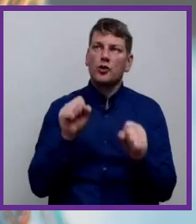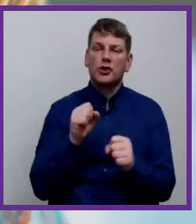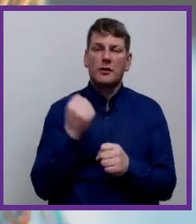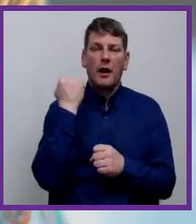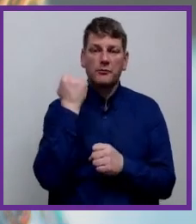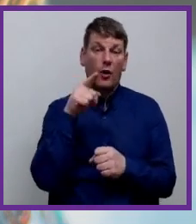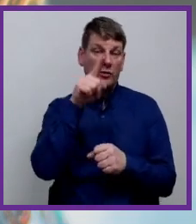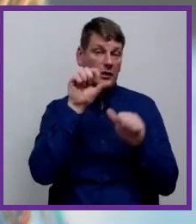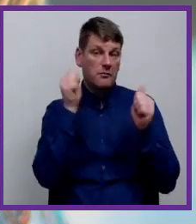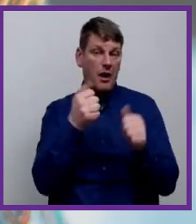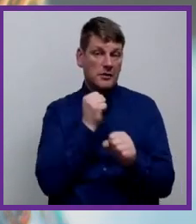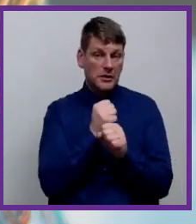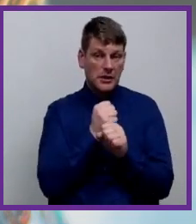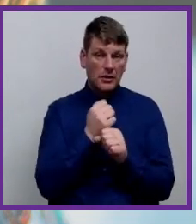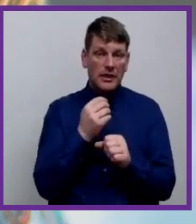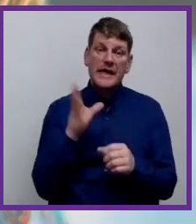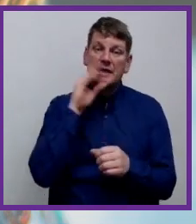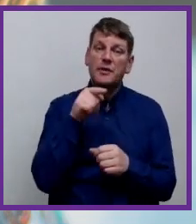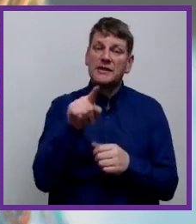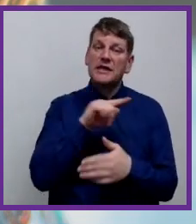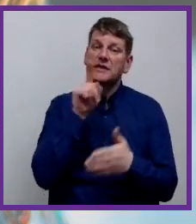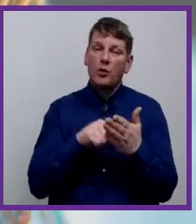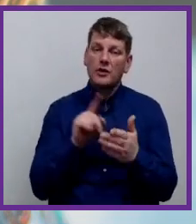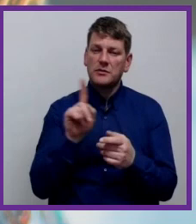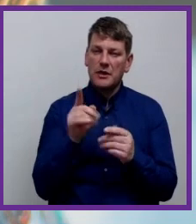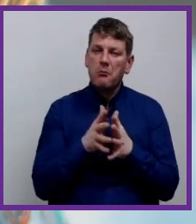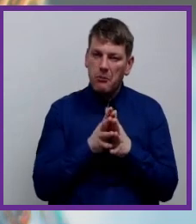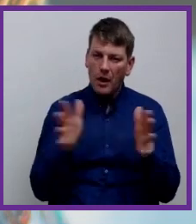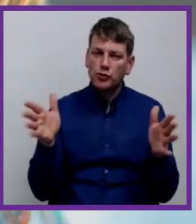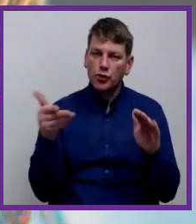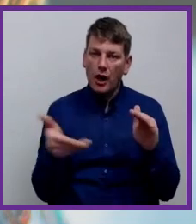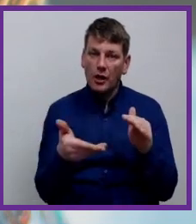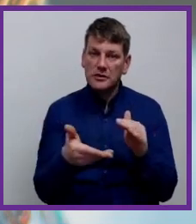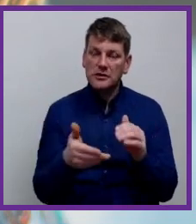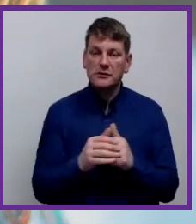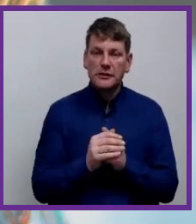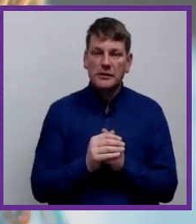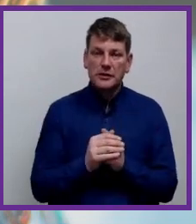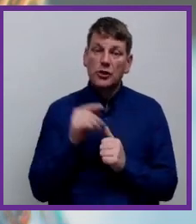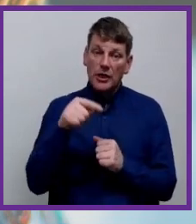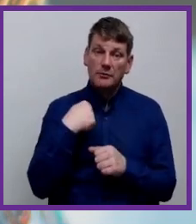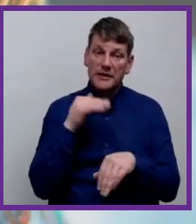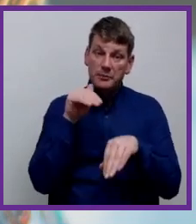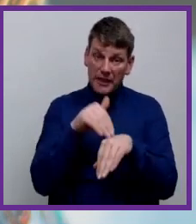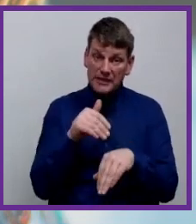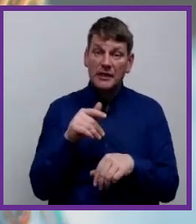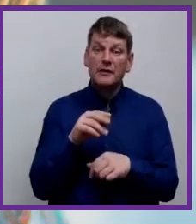piemēram, šāds mākslas darbs, bet iespējams, ja, ka tas jautājums ir daudz plašāks. Un šeit mēs pieskaramies